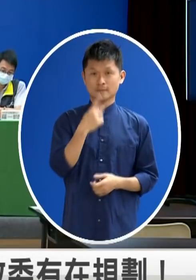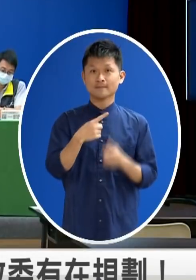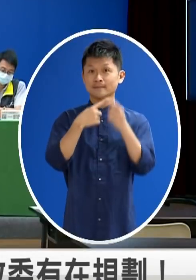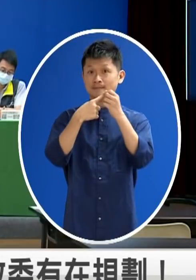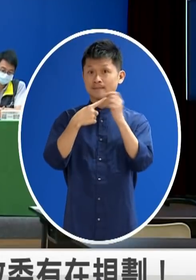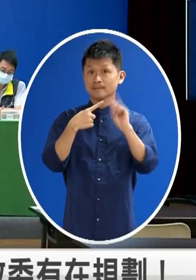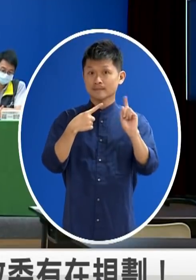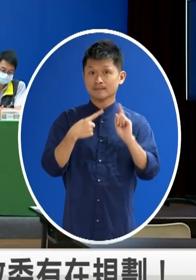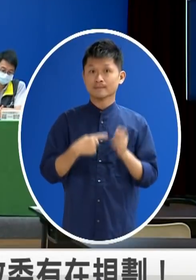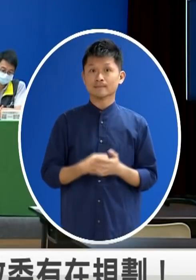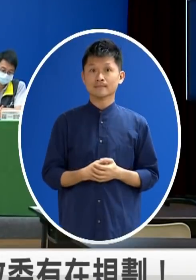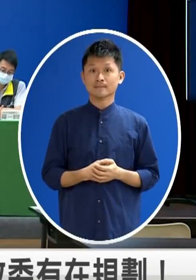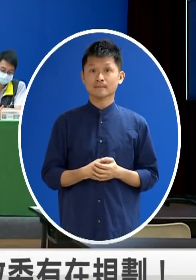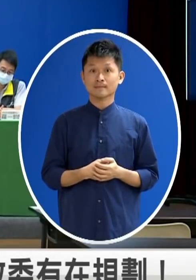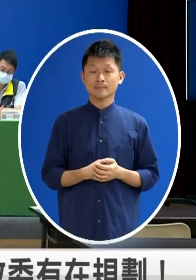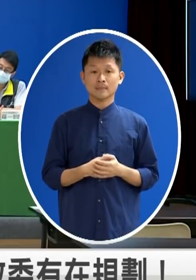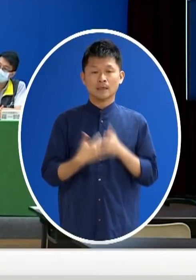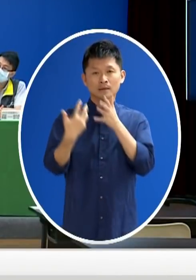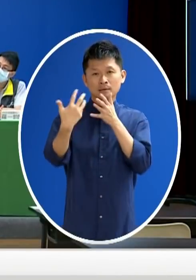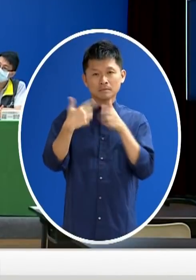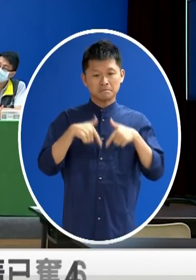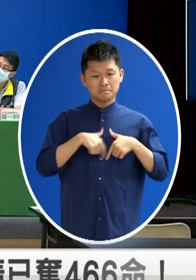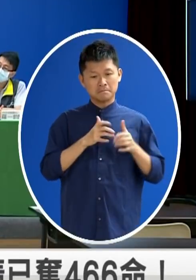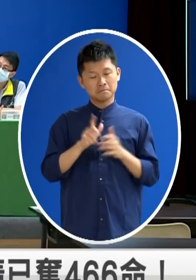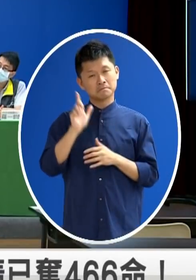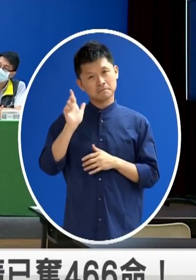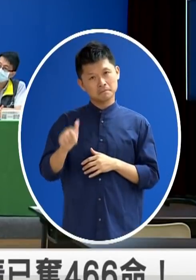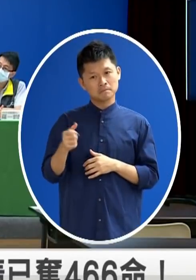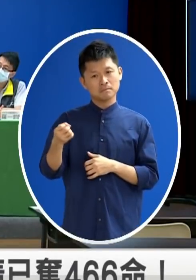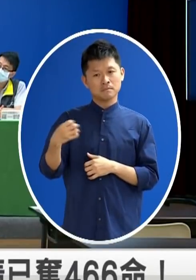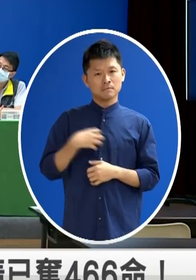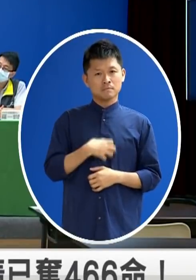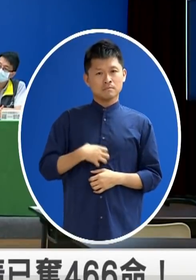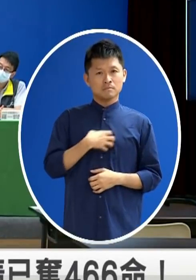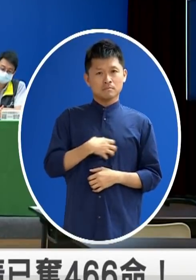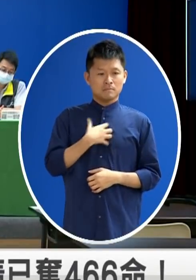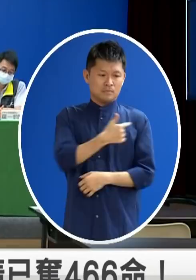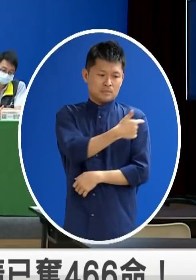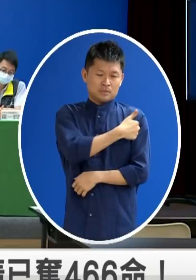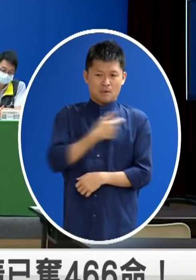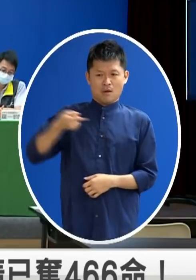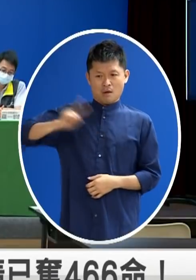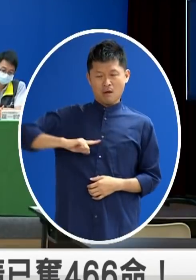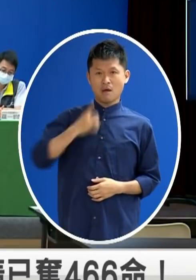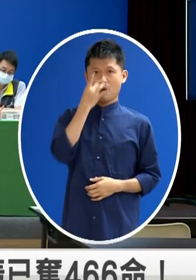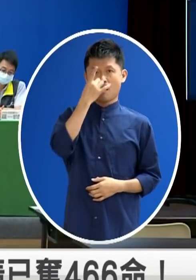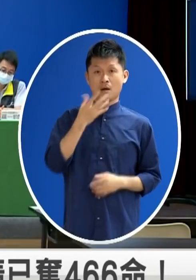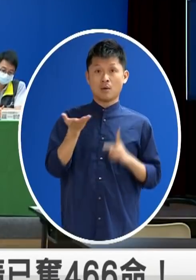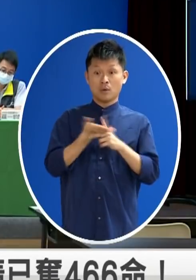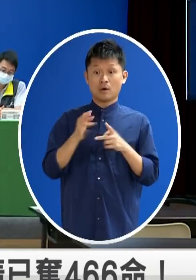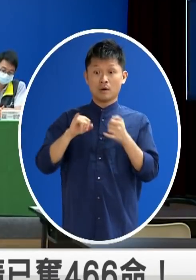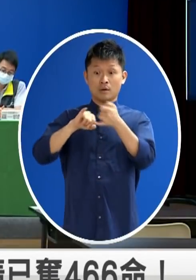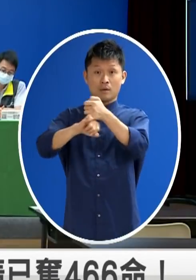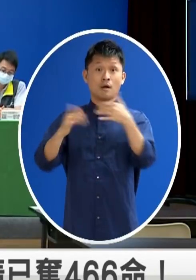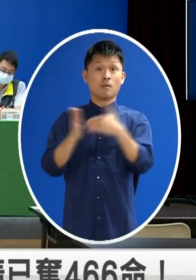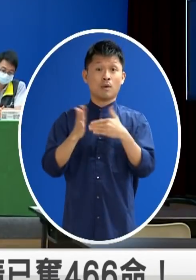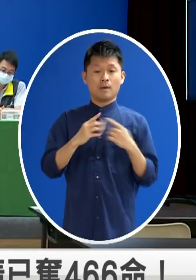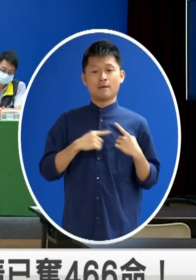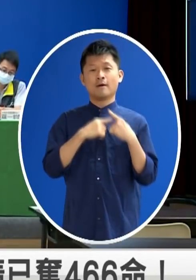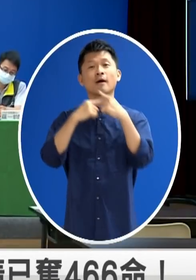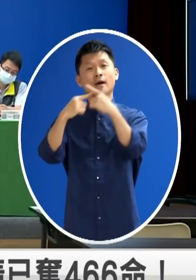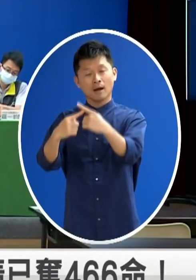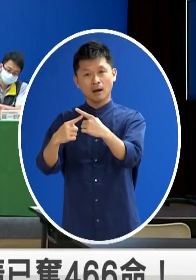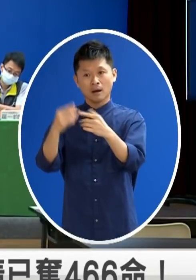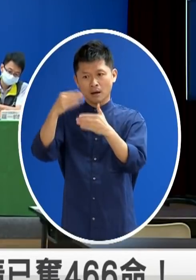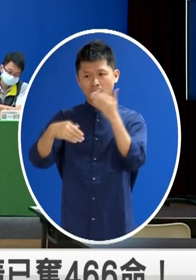问。第一题就是有谘商心理师就是有反映他们一直打不到疫苗，然后甚至预约好了之后到现场又说资格不